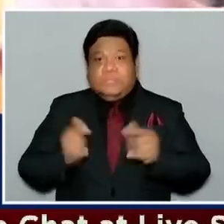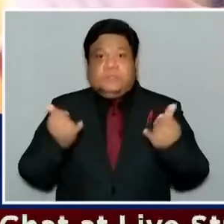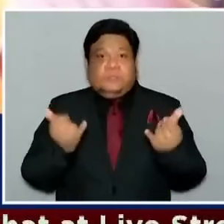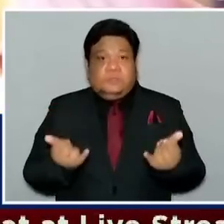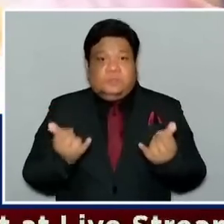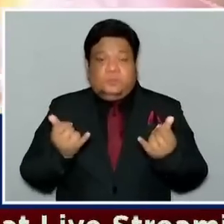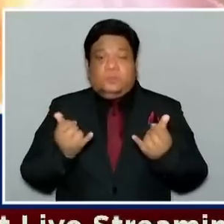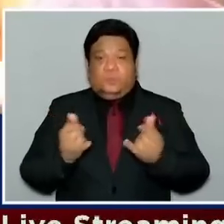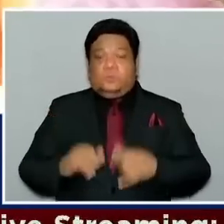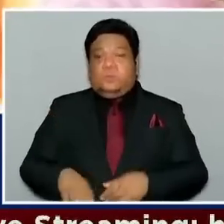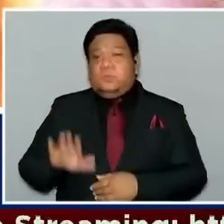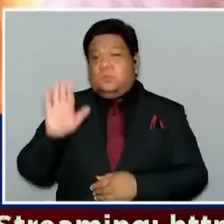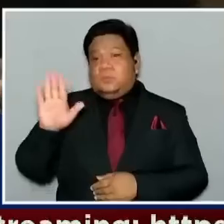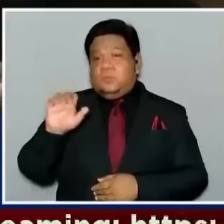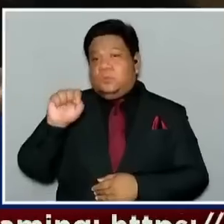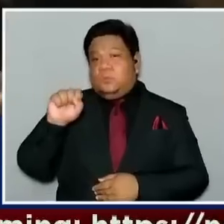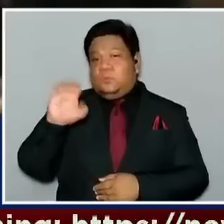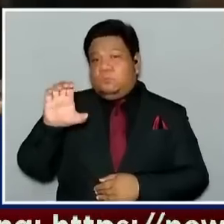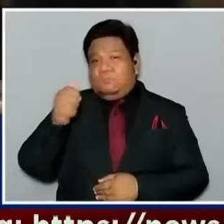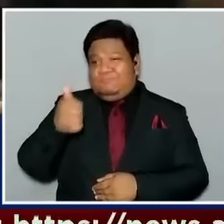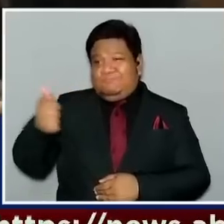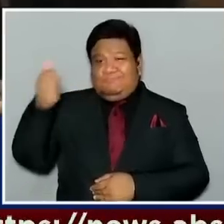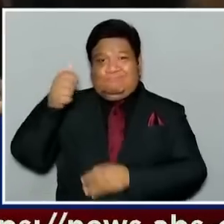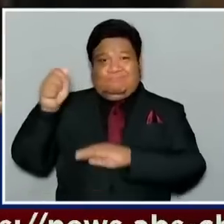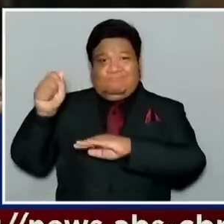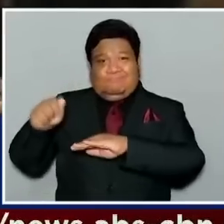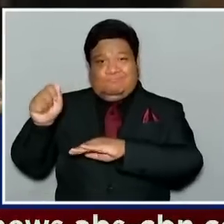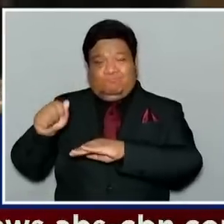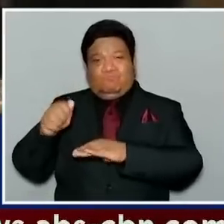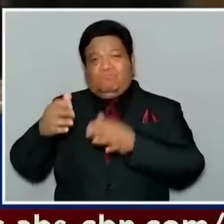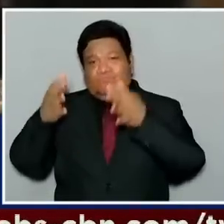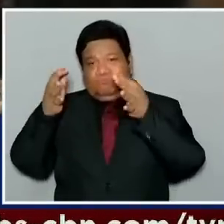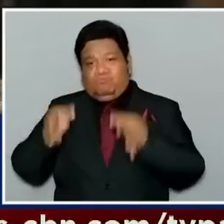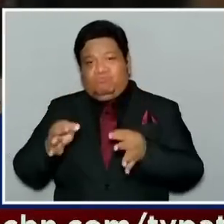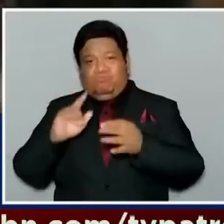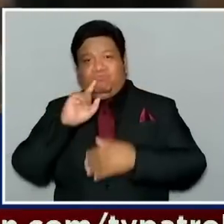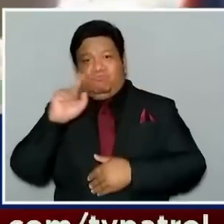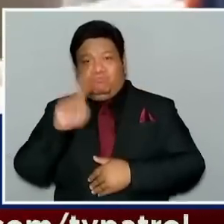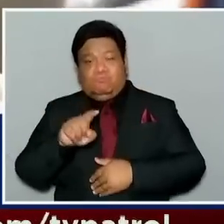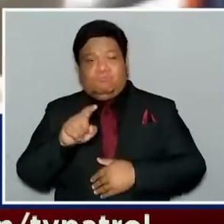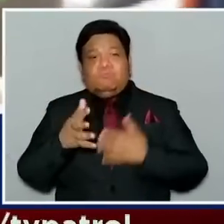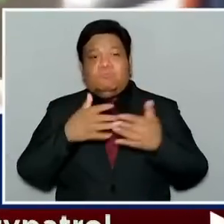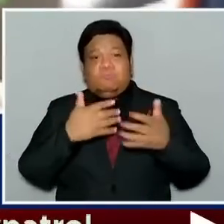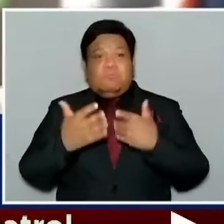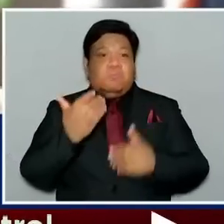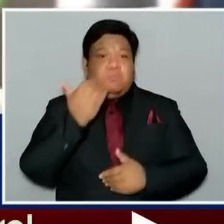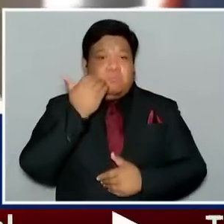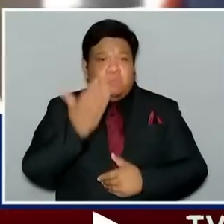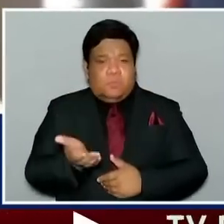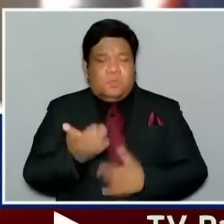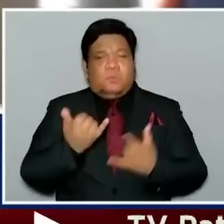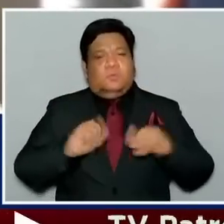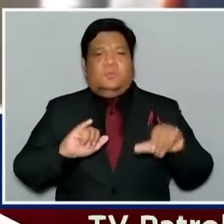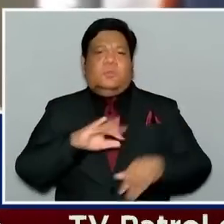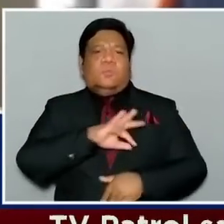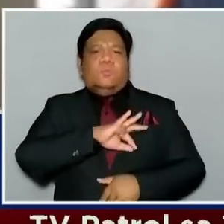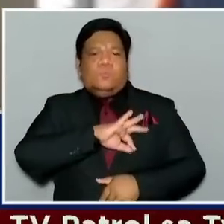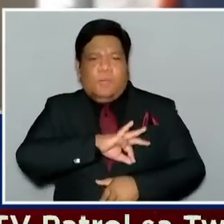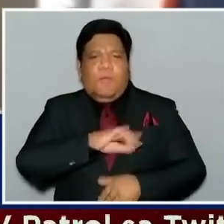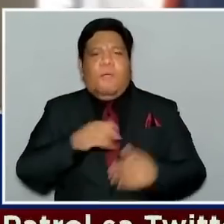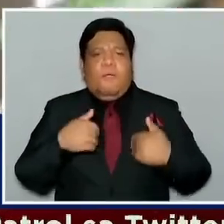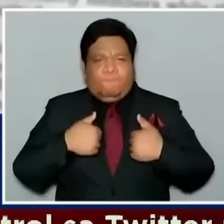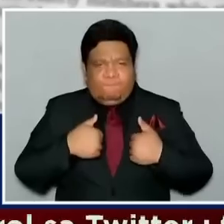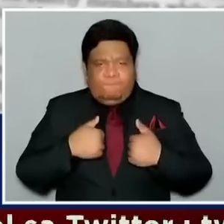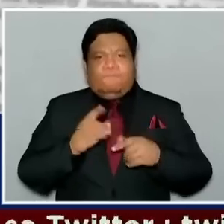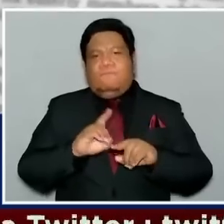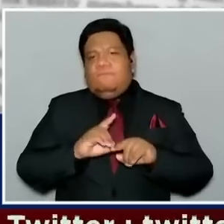na inilabas ng Korte Suprema, hanggang sa huling sandali ng kanilang buhay ay mapapakinabangan nila ang kanilang senior citizen